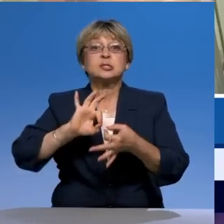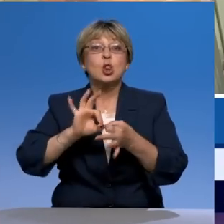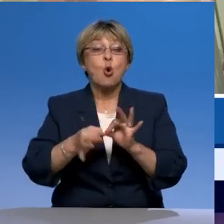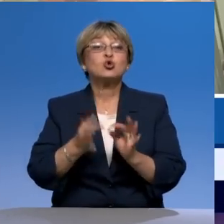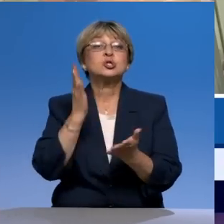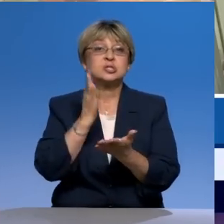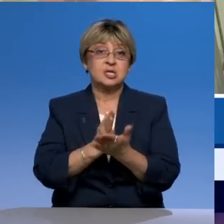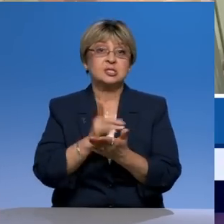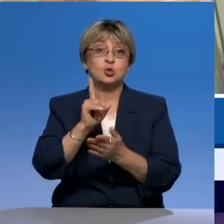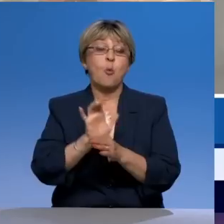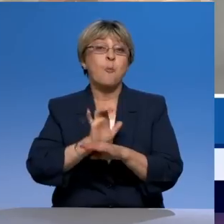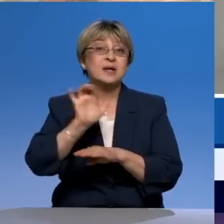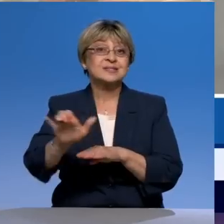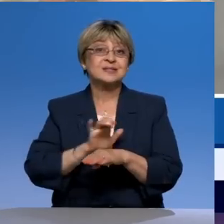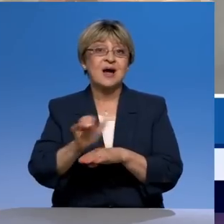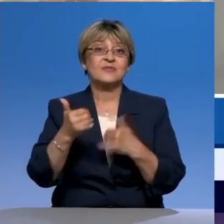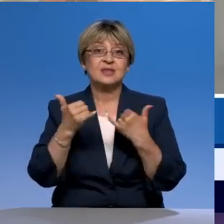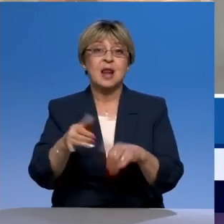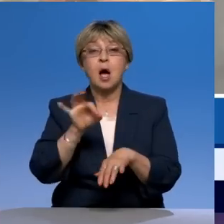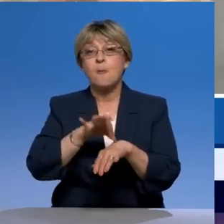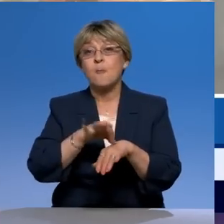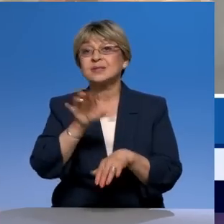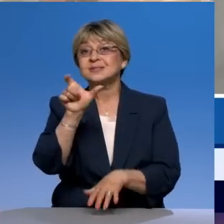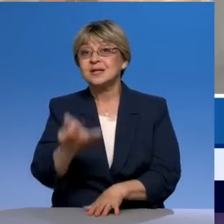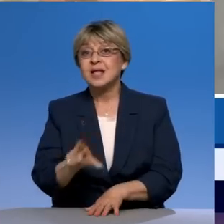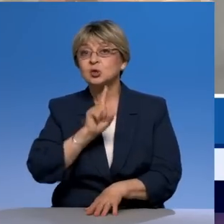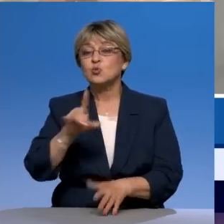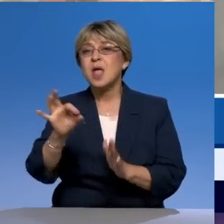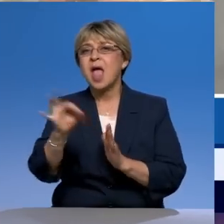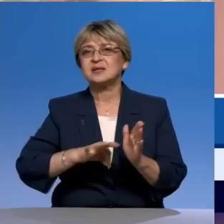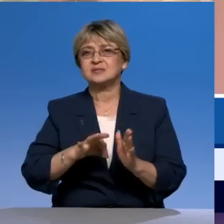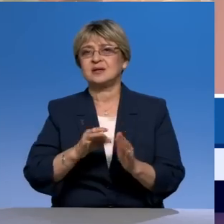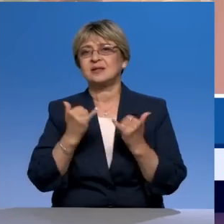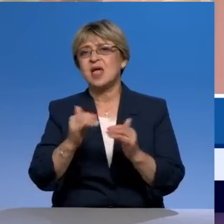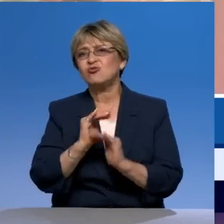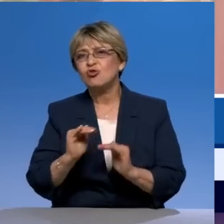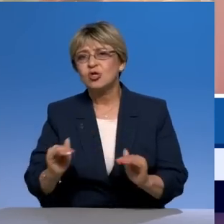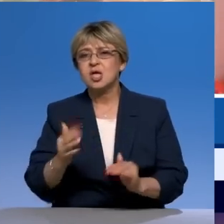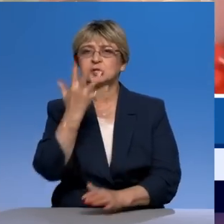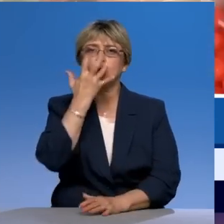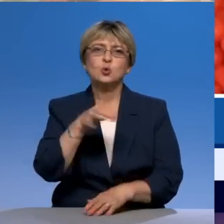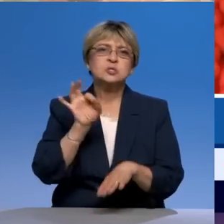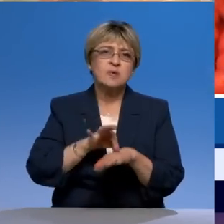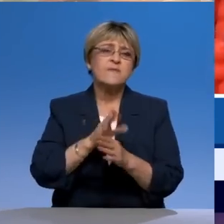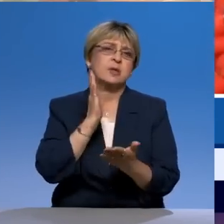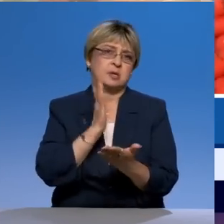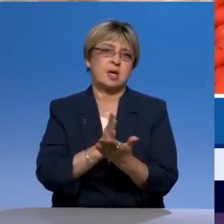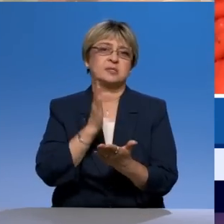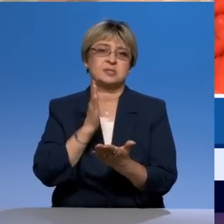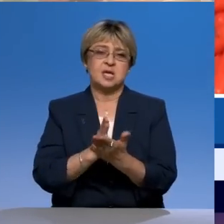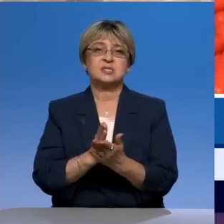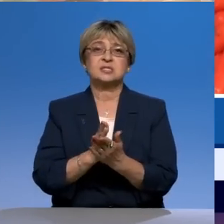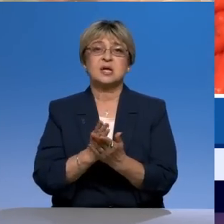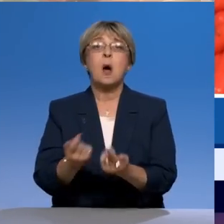менее поставки для пациентов, особенно для экстренных пациентов, для детишек в серьезных заболеваниях, они идут, они поступают в